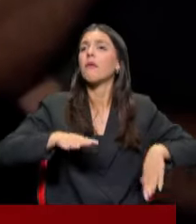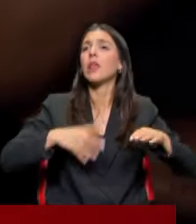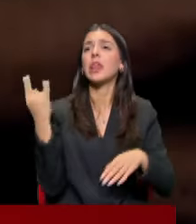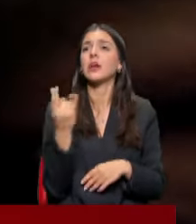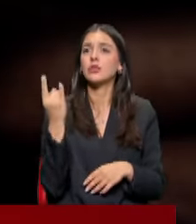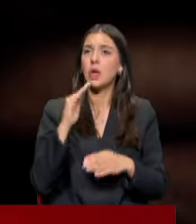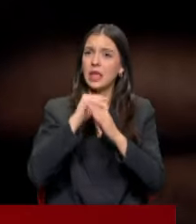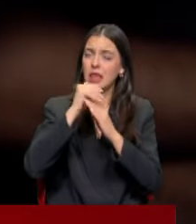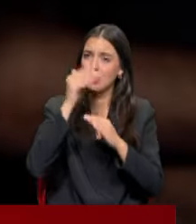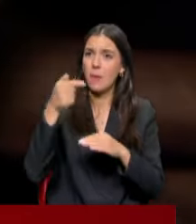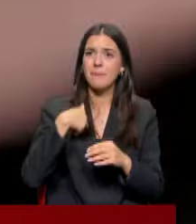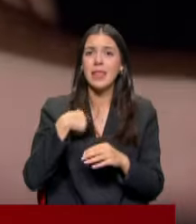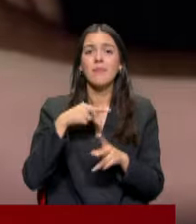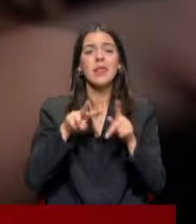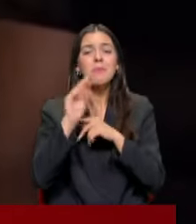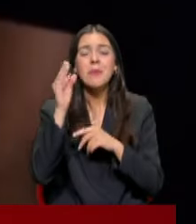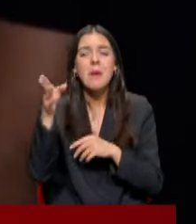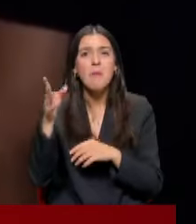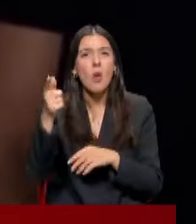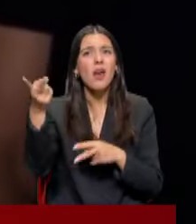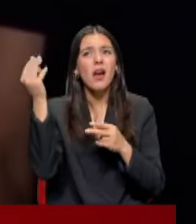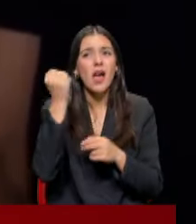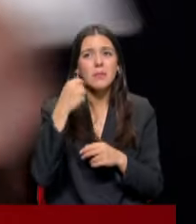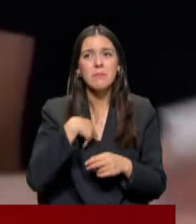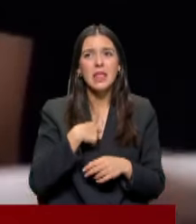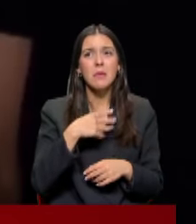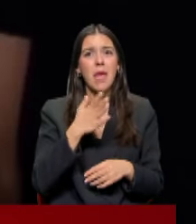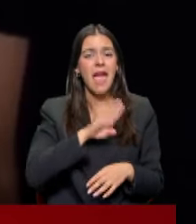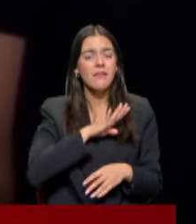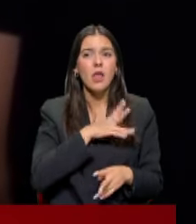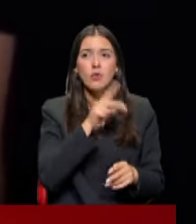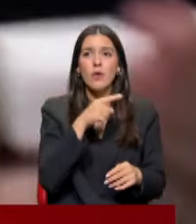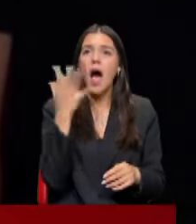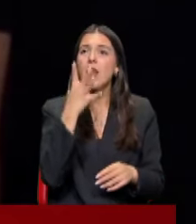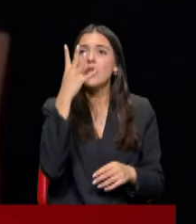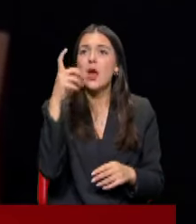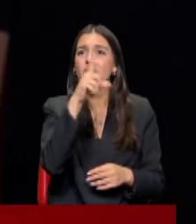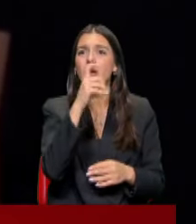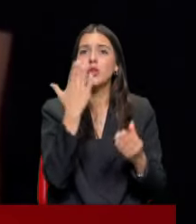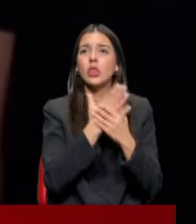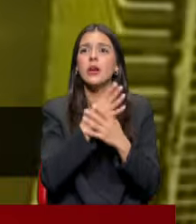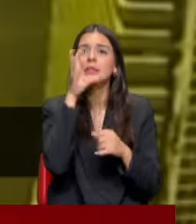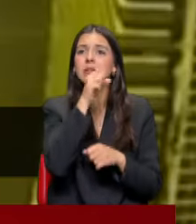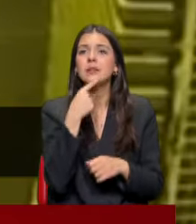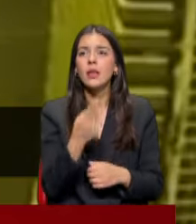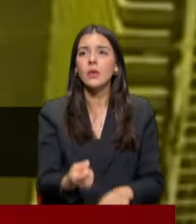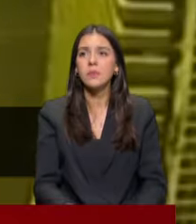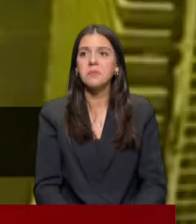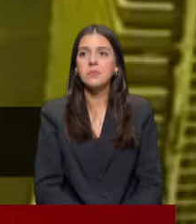geziyor, geliyor benim yavrumu orada katlediyor. Benim yavrum katledilmiş, bana hala 4 aydır dosya gizli deniliyor.